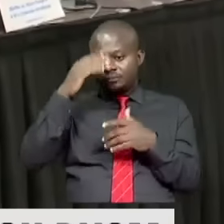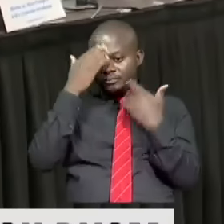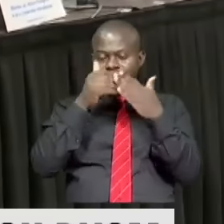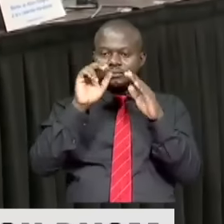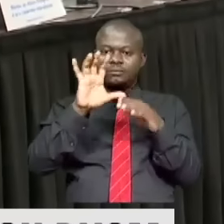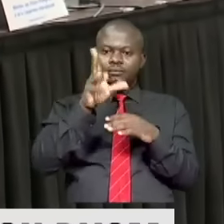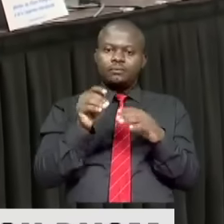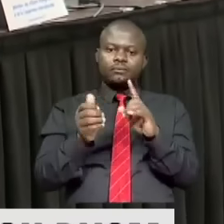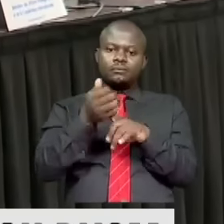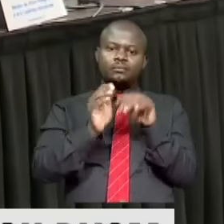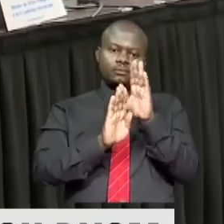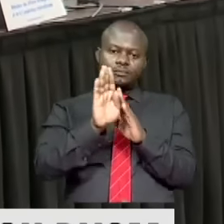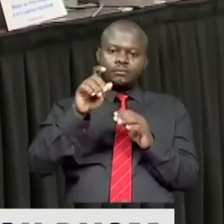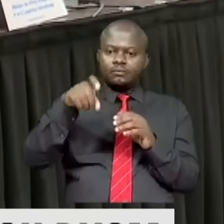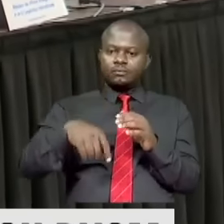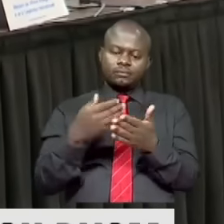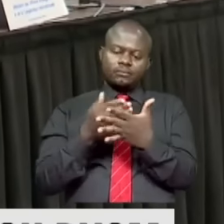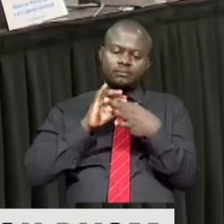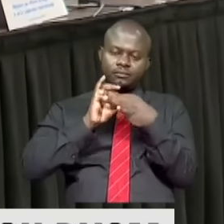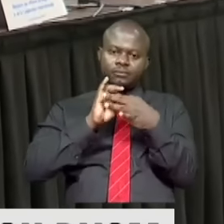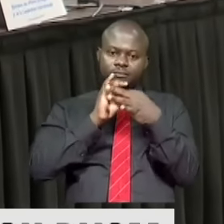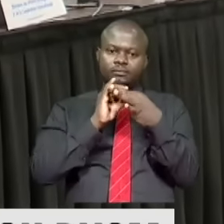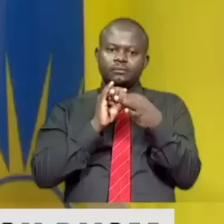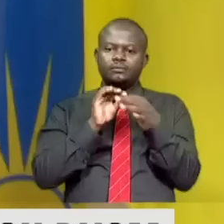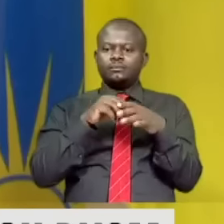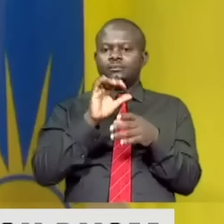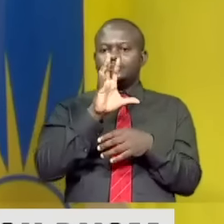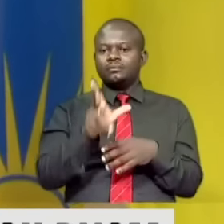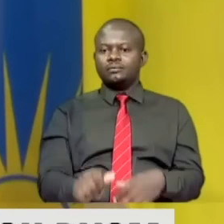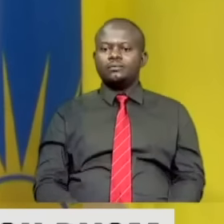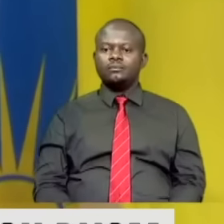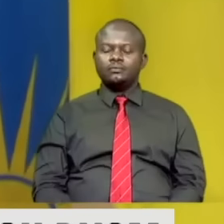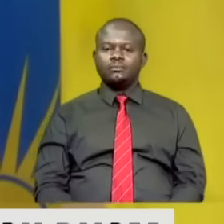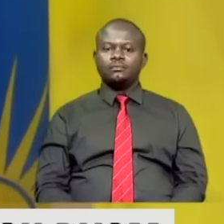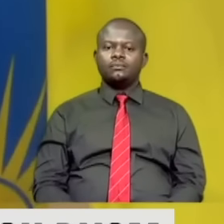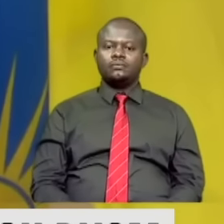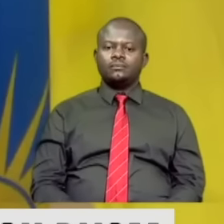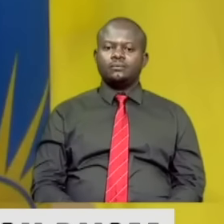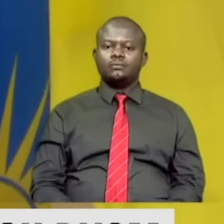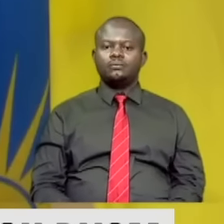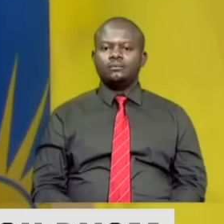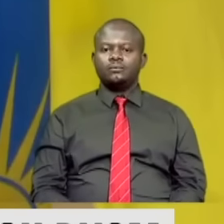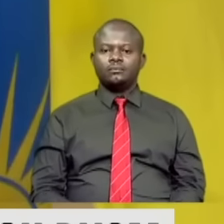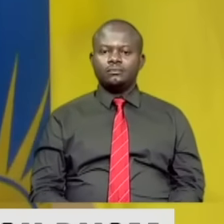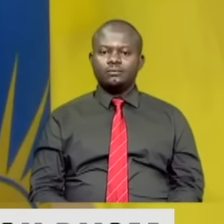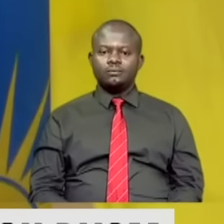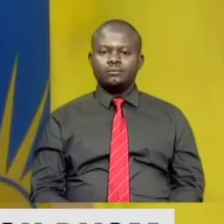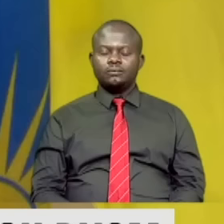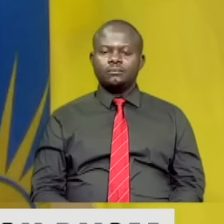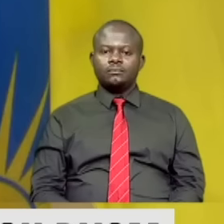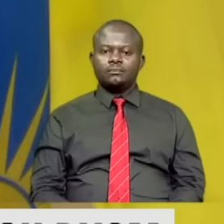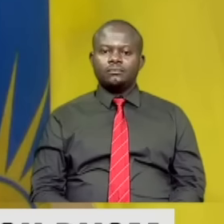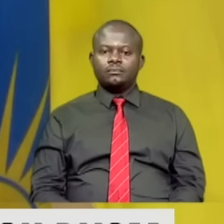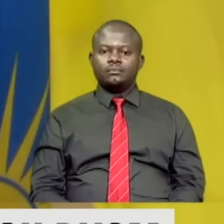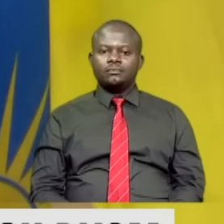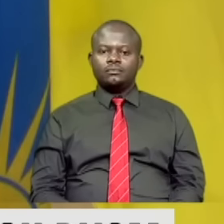igere ku iterambere ikeneye bisaba ubufatanye bw'ibihugu bigize uyu mugabane. Mais aussi de la solidarité agissante que le Rwanda a